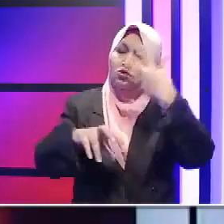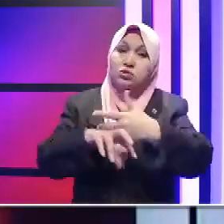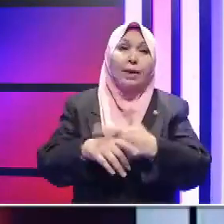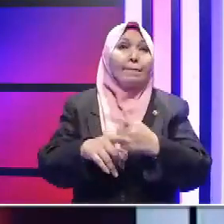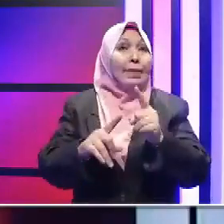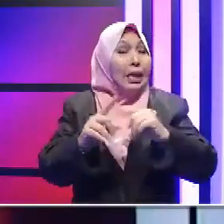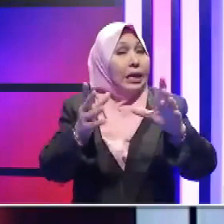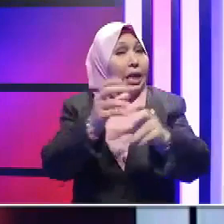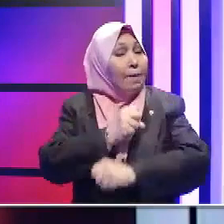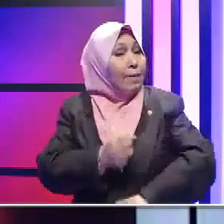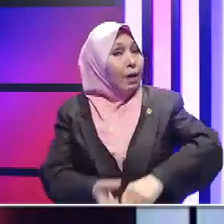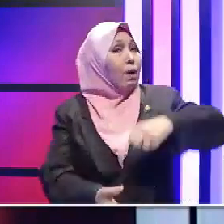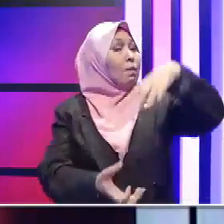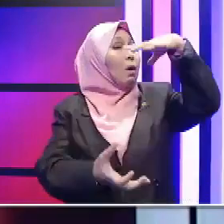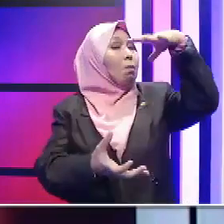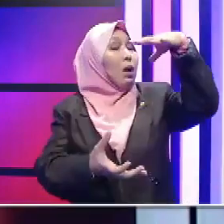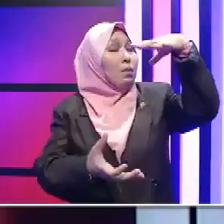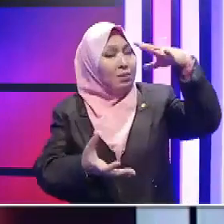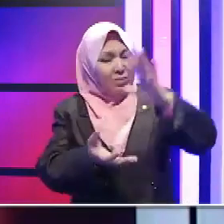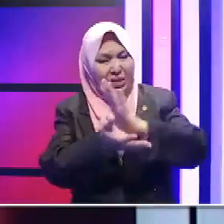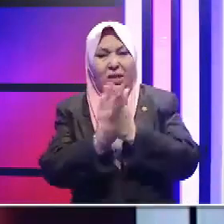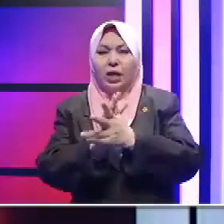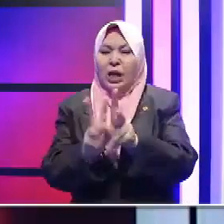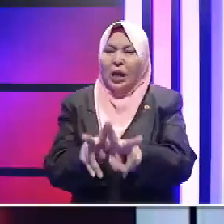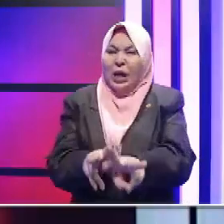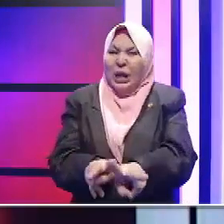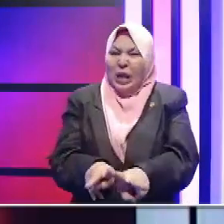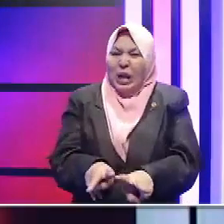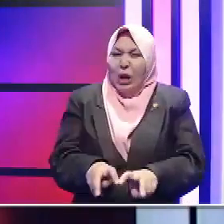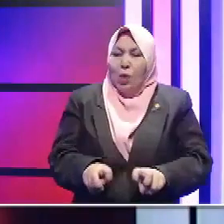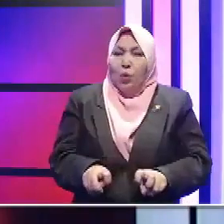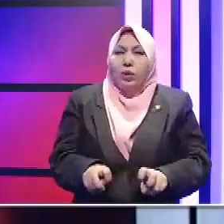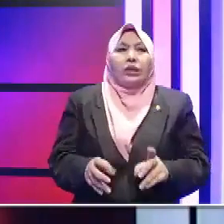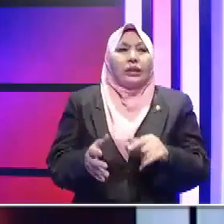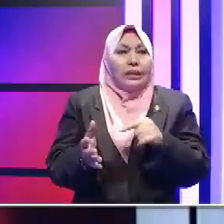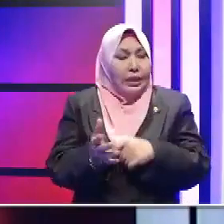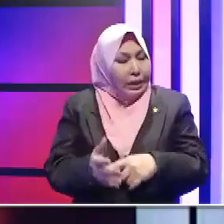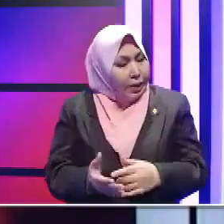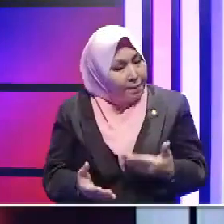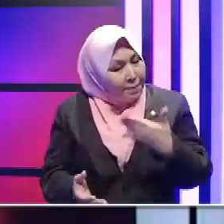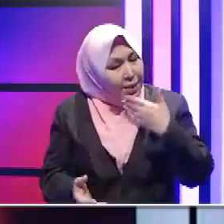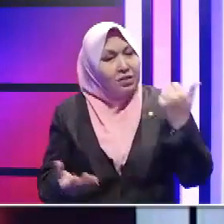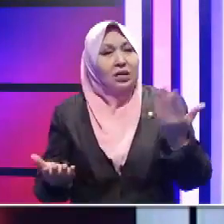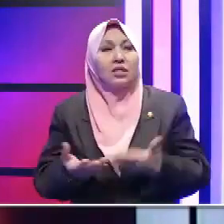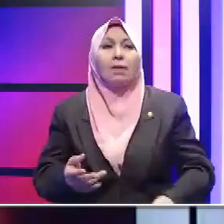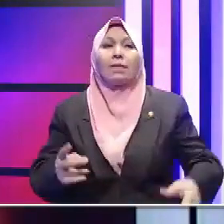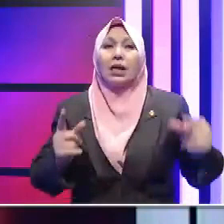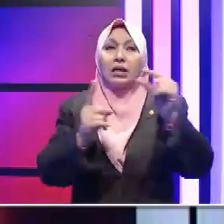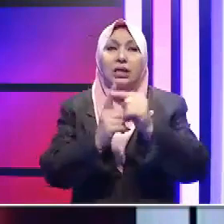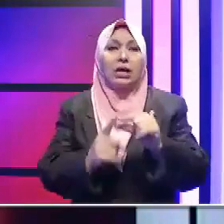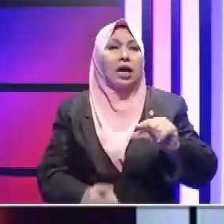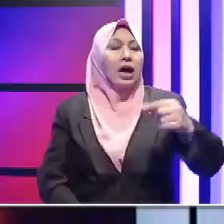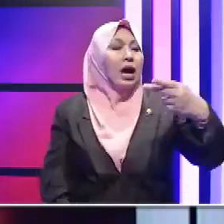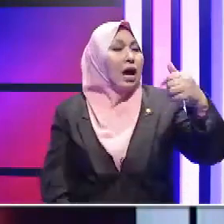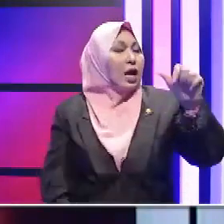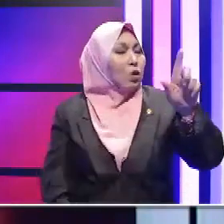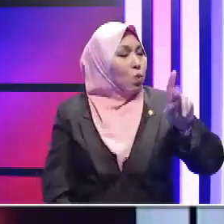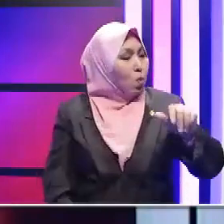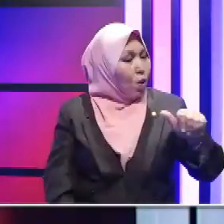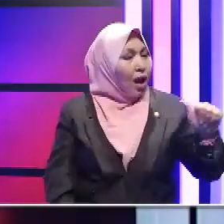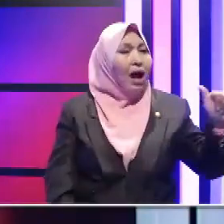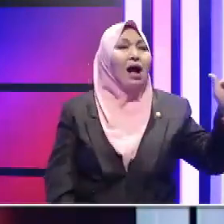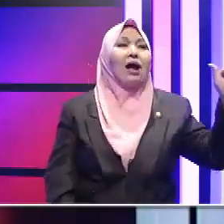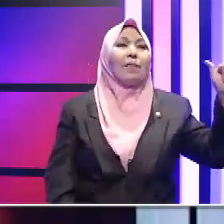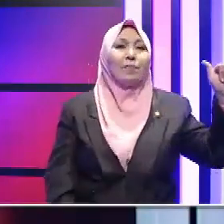kebaikan yaitu halte akan menjadi bakena disini menarik ini disini perkataan hanua Inna linsan